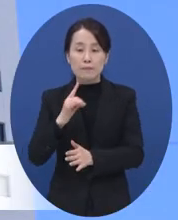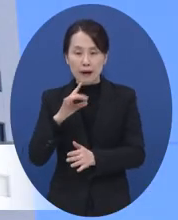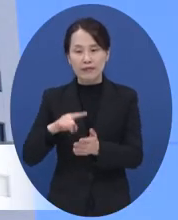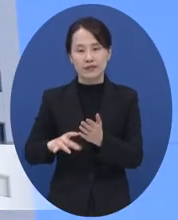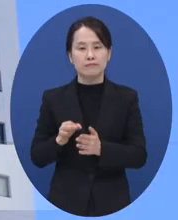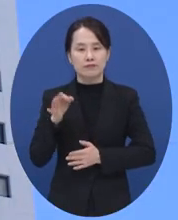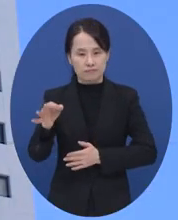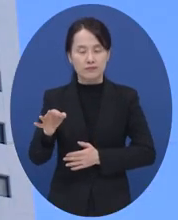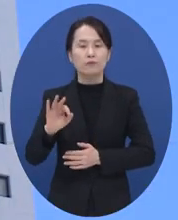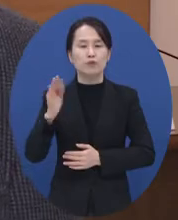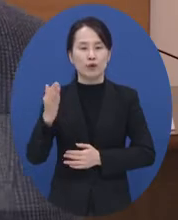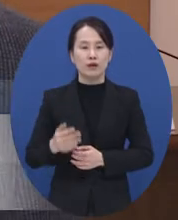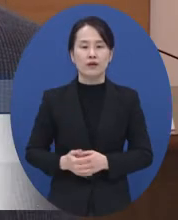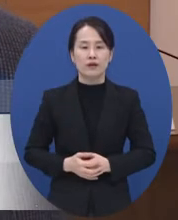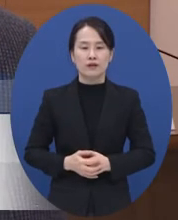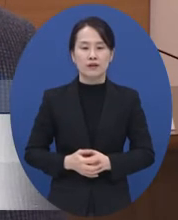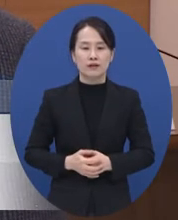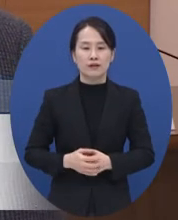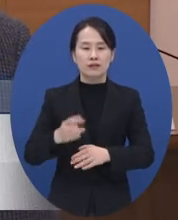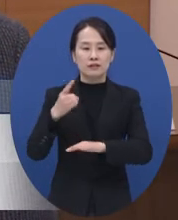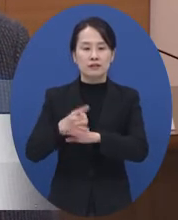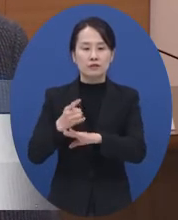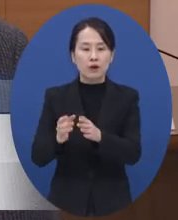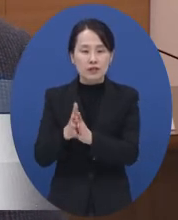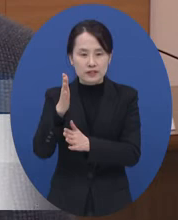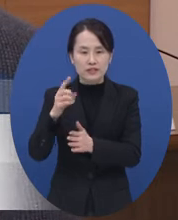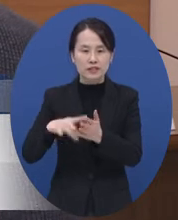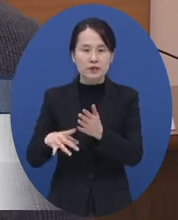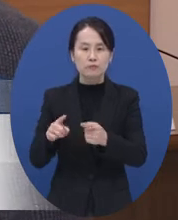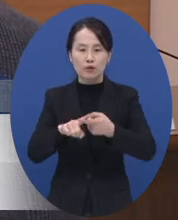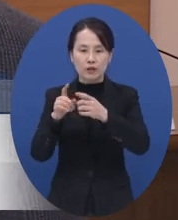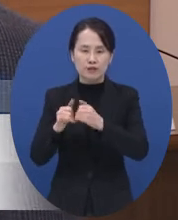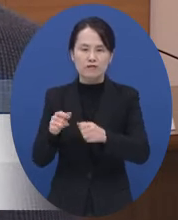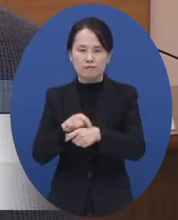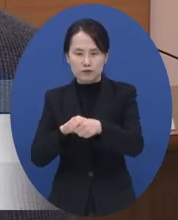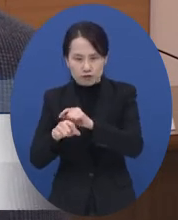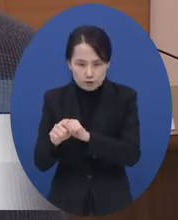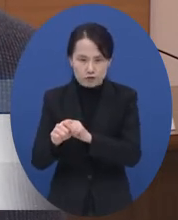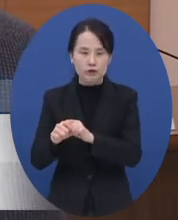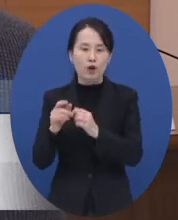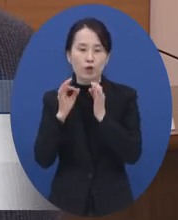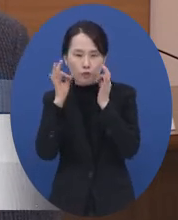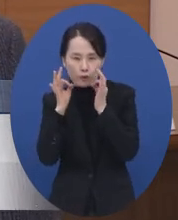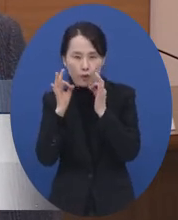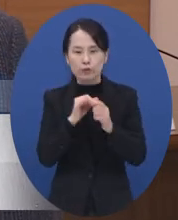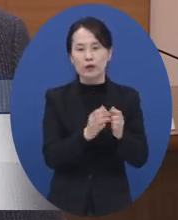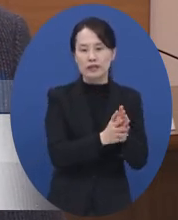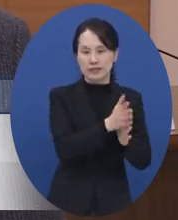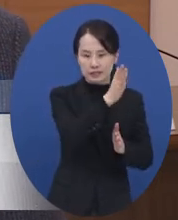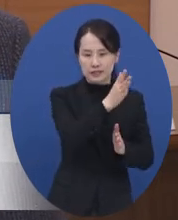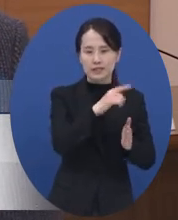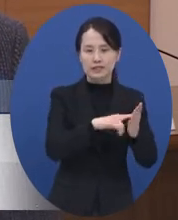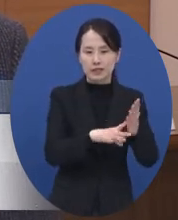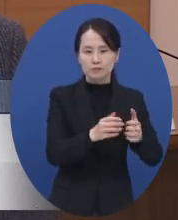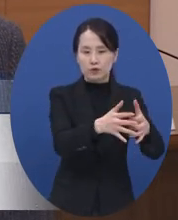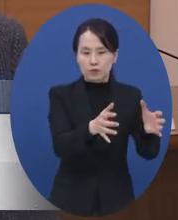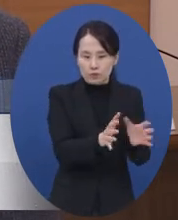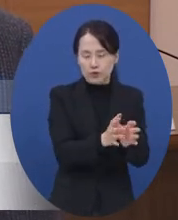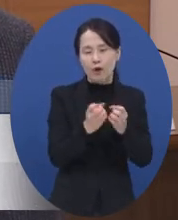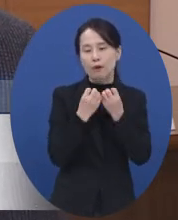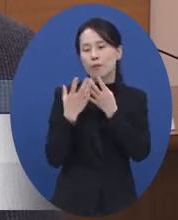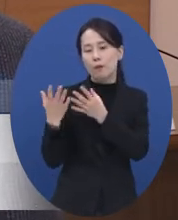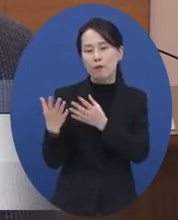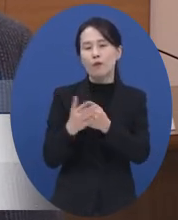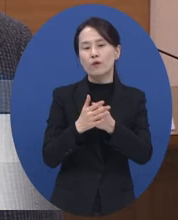납부하면 됩니다. 의왕시 세무 관계자들의 적극성과 또 안양시 세무부서에서의 아름다운 양보가